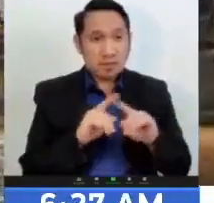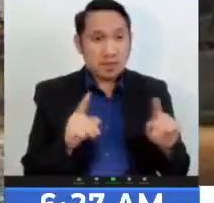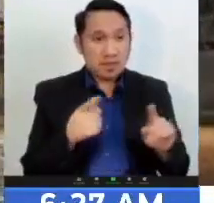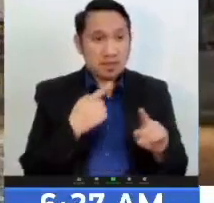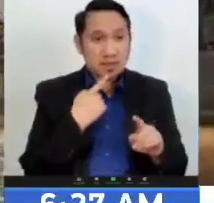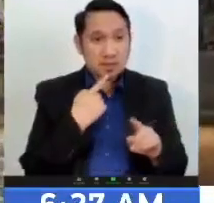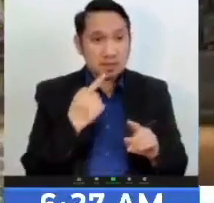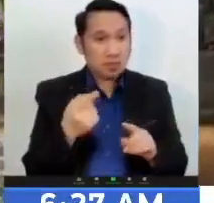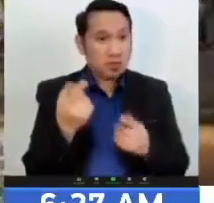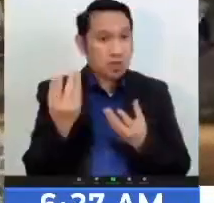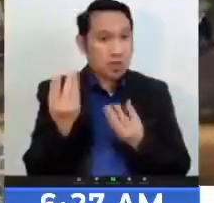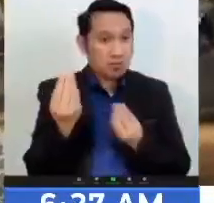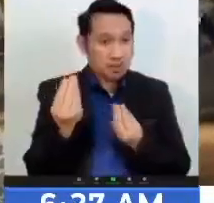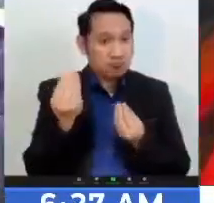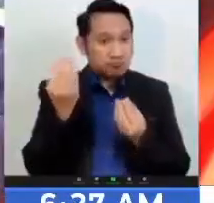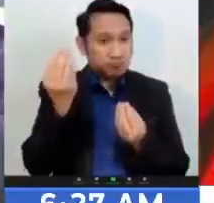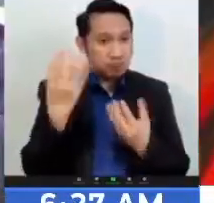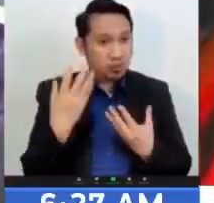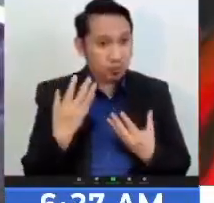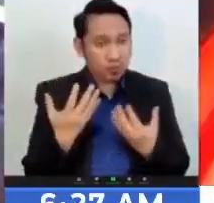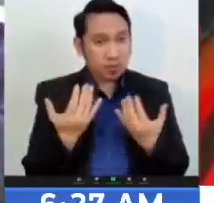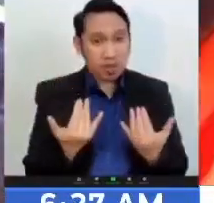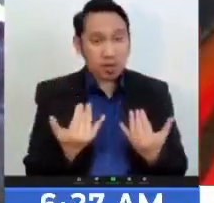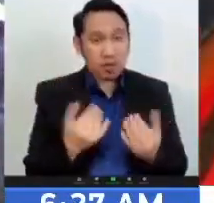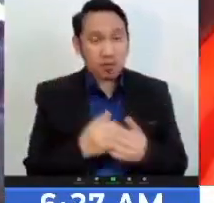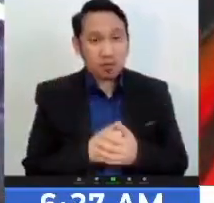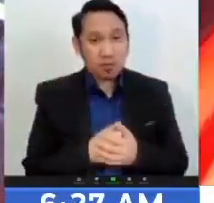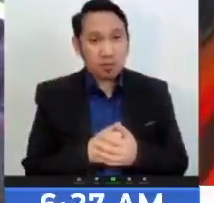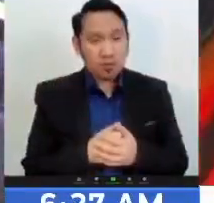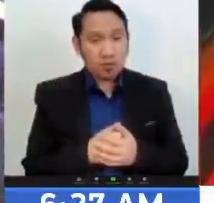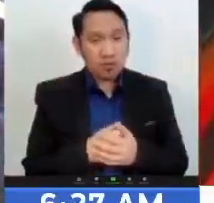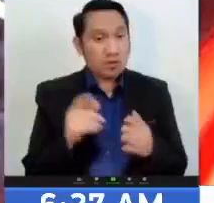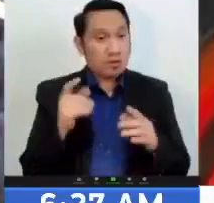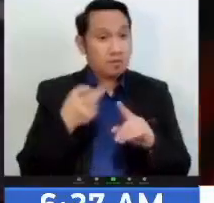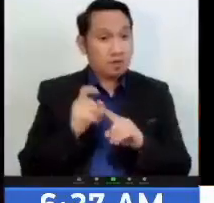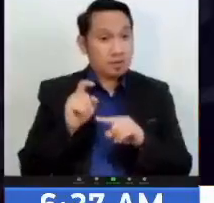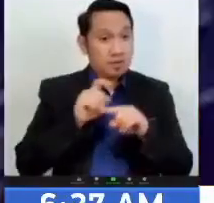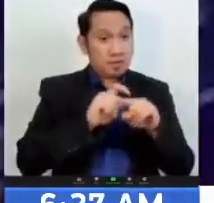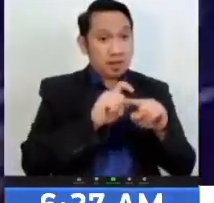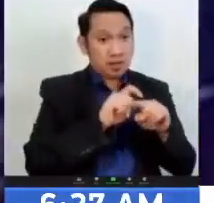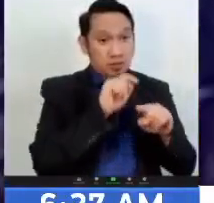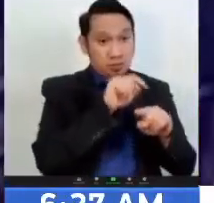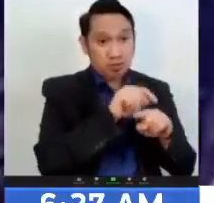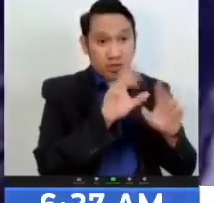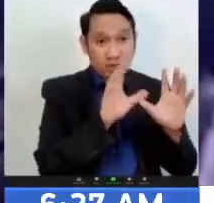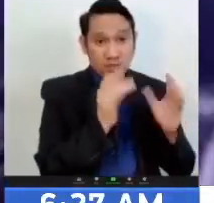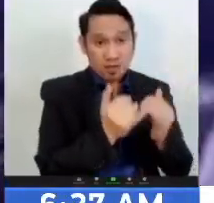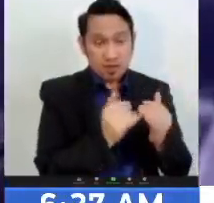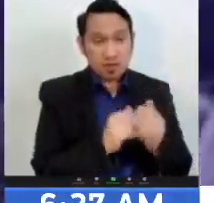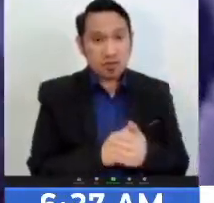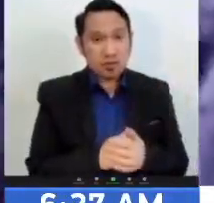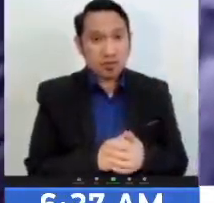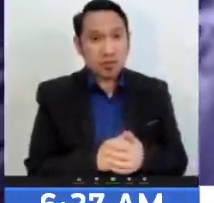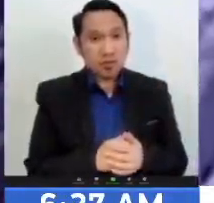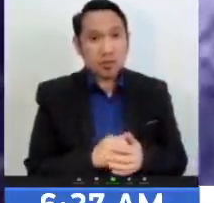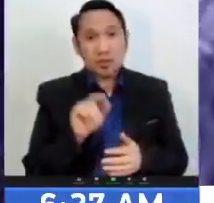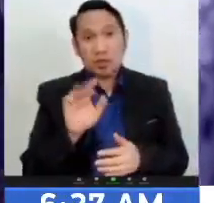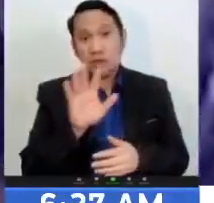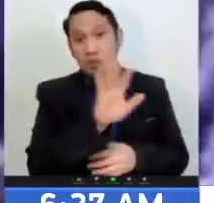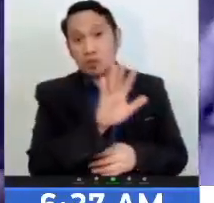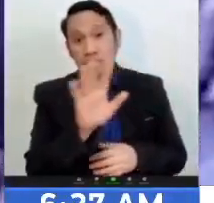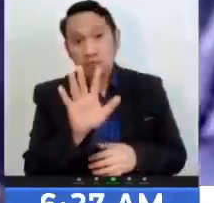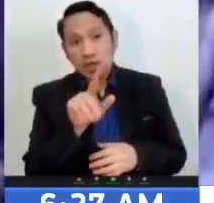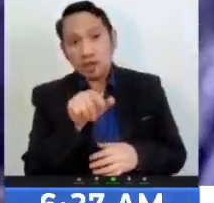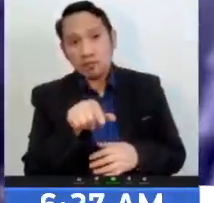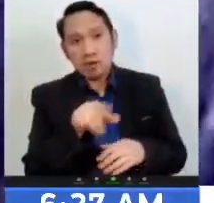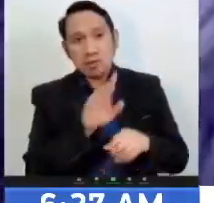ibinigay sa atin ngayon-ngayon lang ng mga kauni ng Meralco na nandito, 5 establishmento na lang po yung walang kuryente at inaasahan na maya-maya